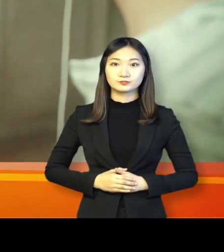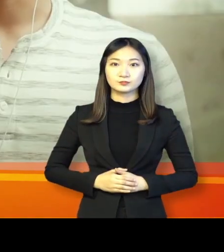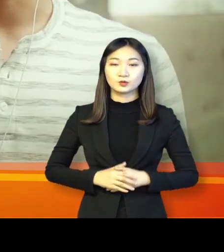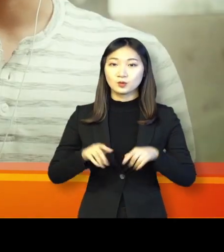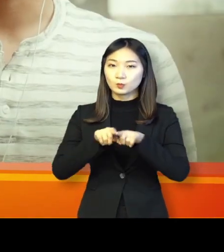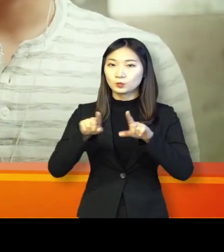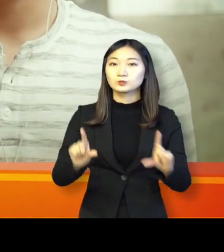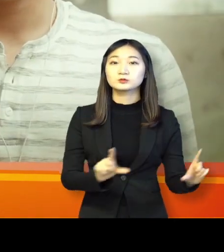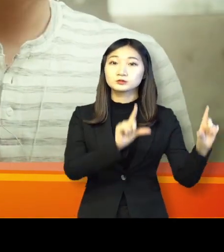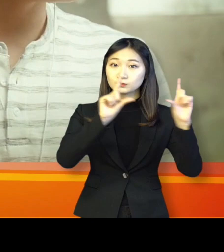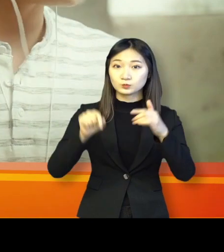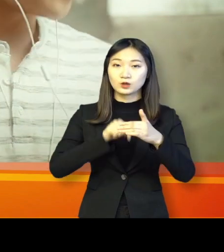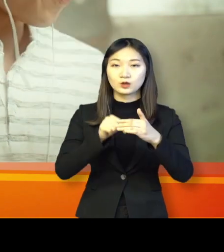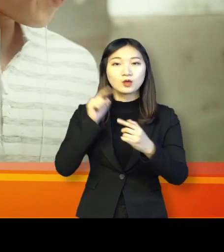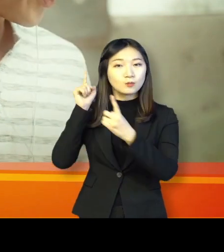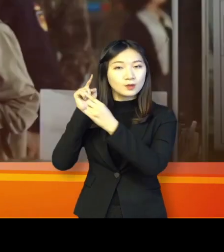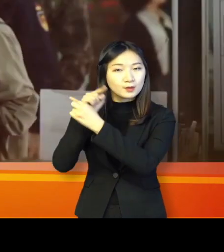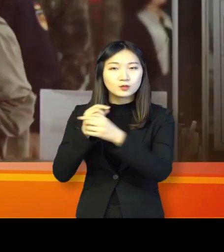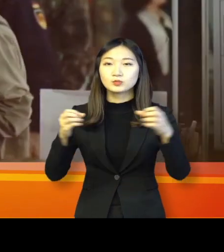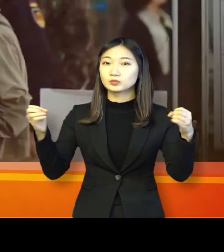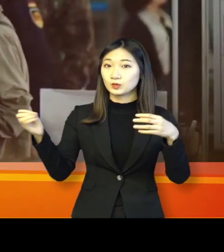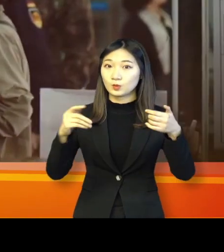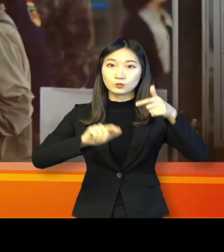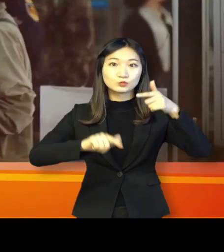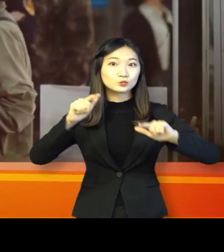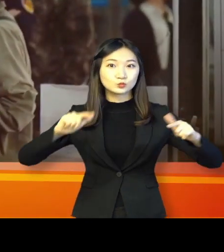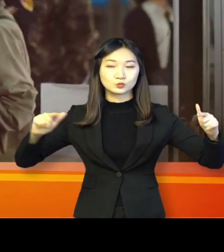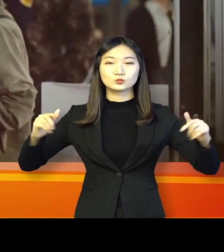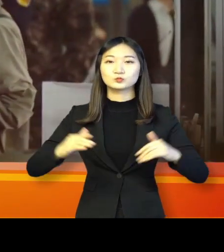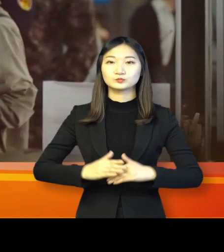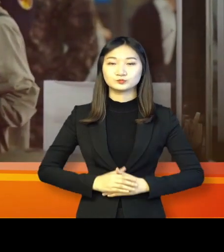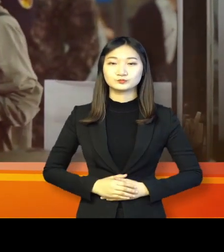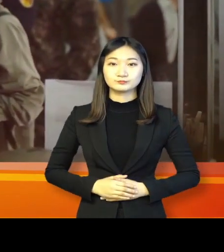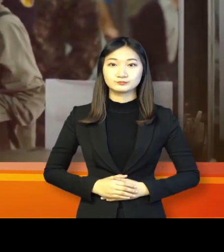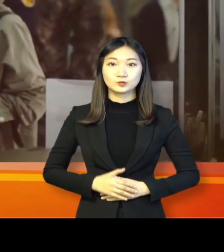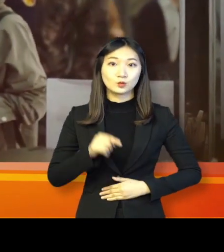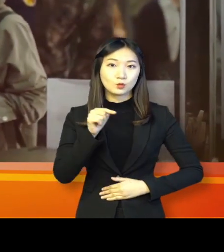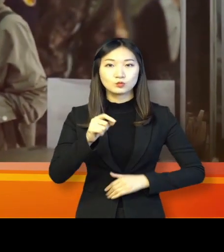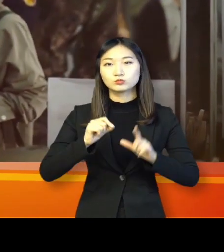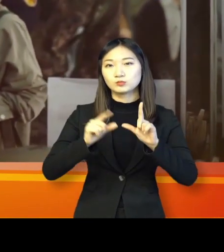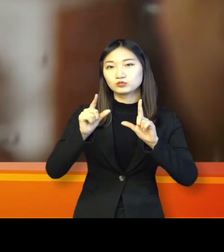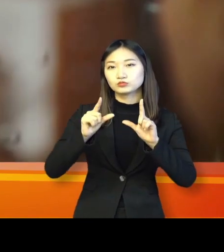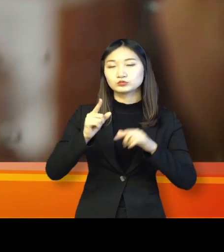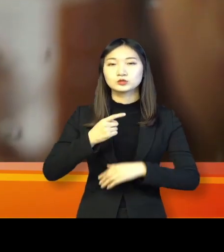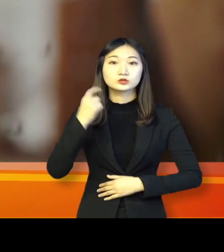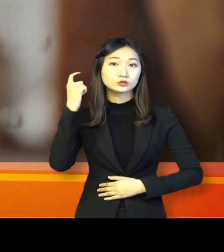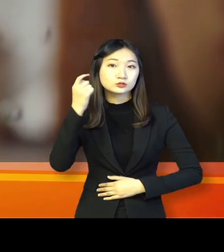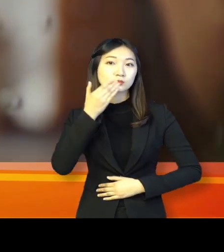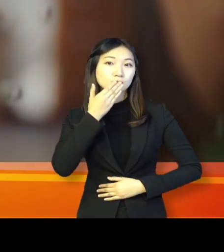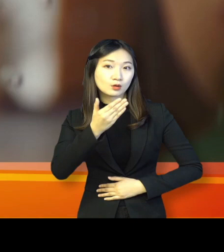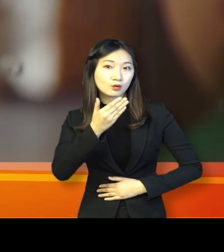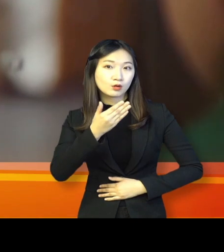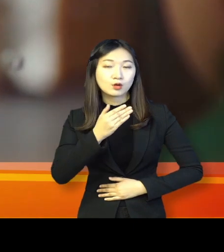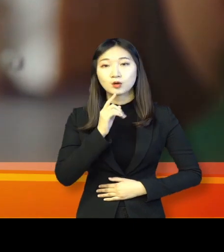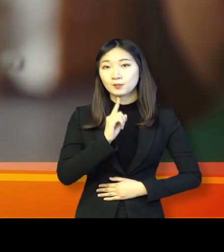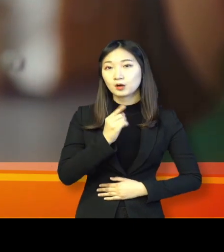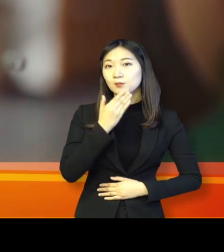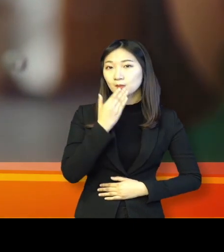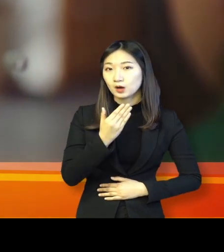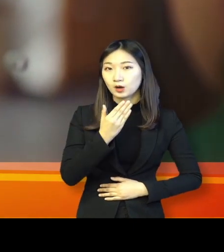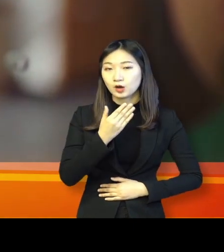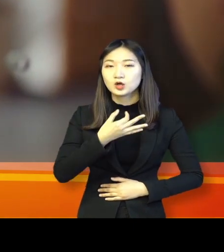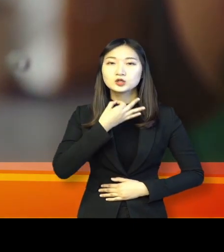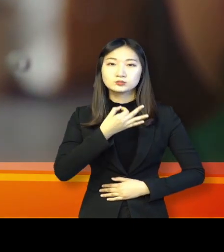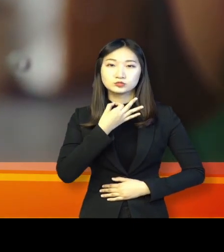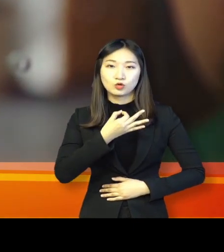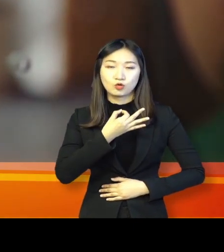우리 생활 속에서 매일 오가는 다양한 대화들. 그냥 아무 데나 하나 주시면 그것은 될것 대부분 같은데요. 들을 수 있고 말할 수 있는